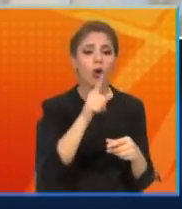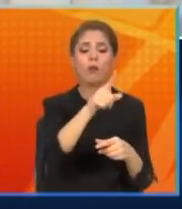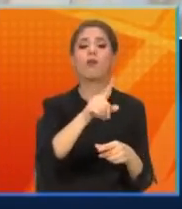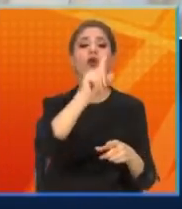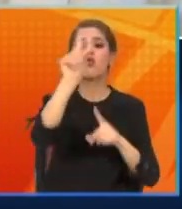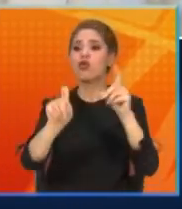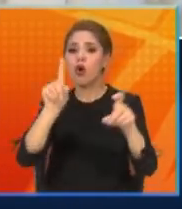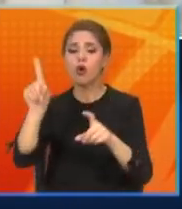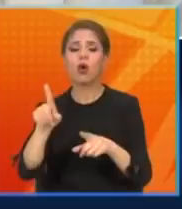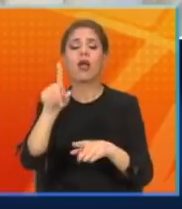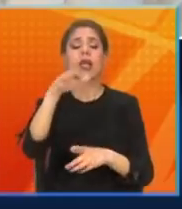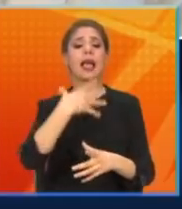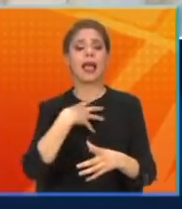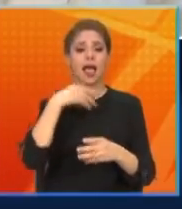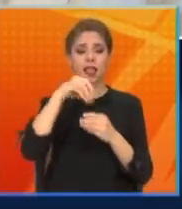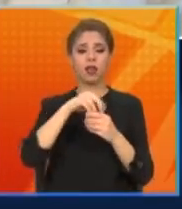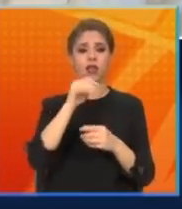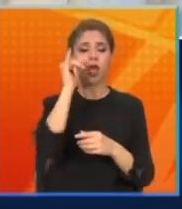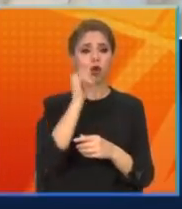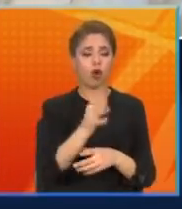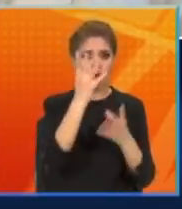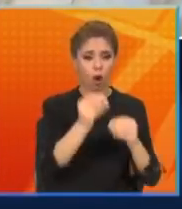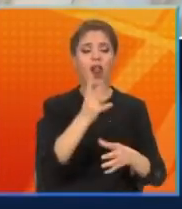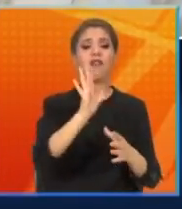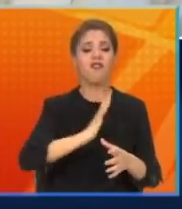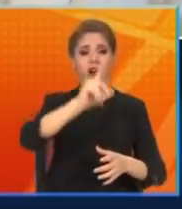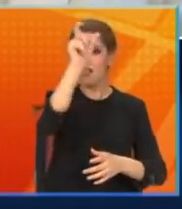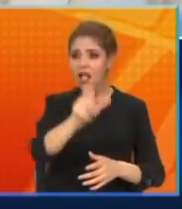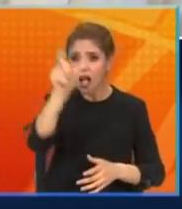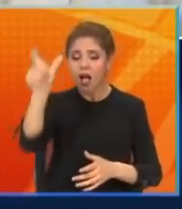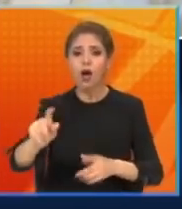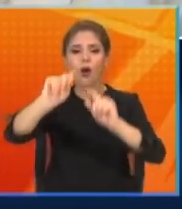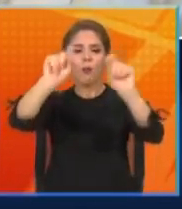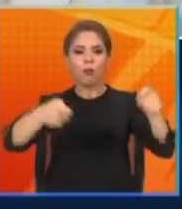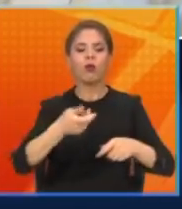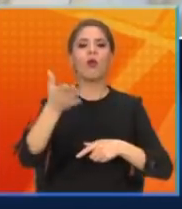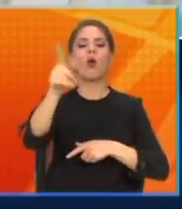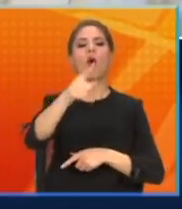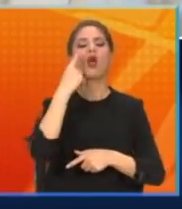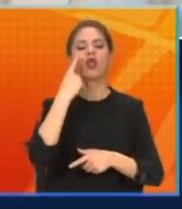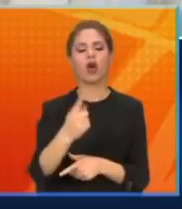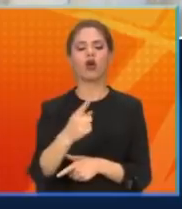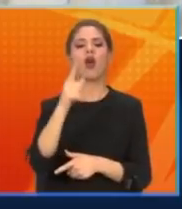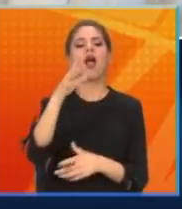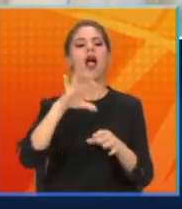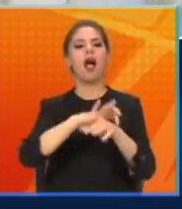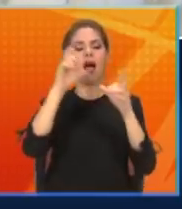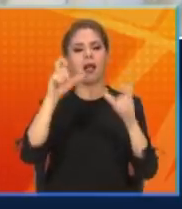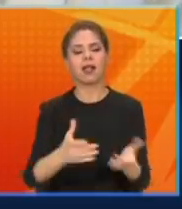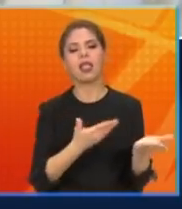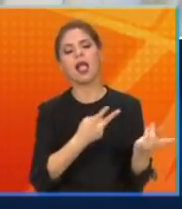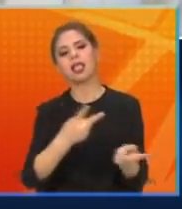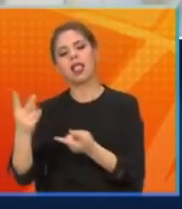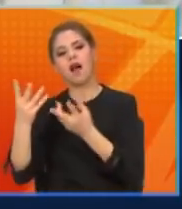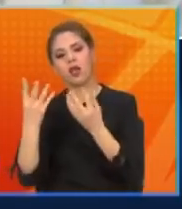tabularında kötüleşen veya COVID şüphesi olan varsa bunlar tekrar sağlık müdürlüğümüze bağlı hastanelere davet